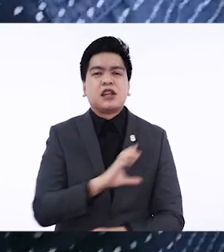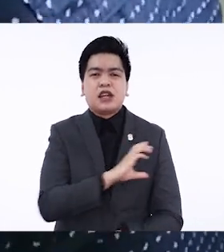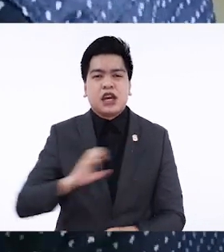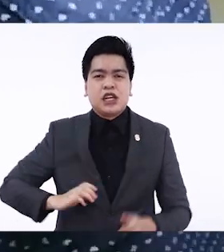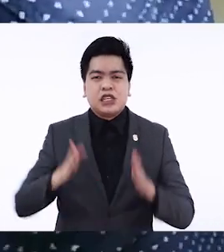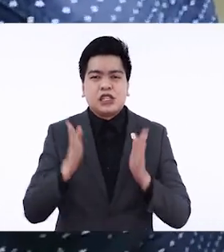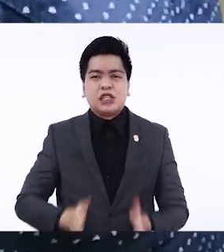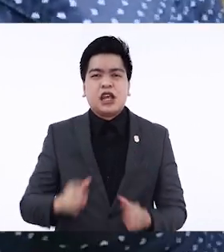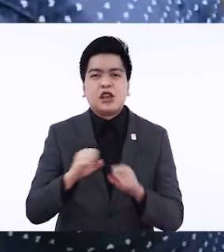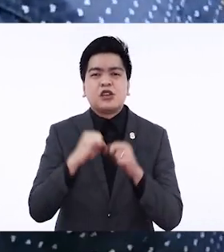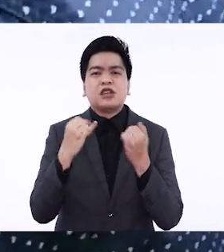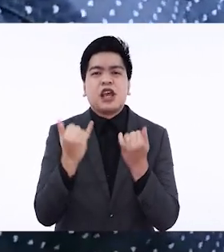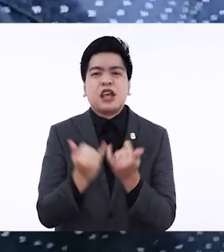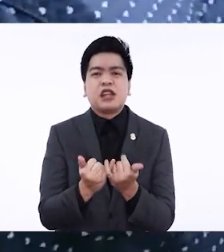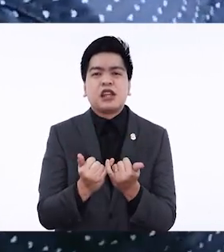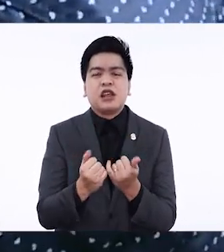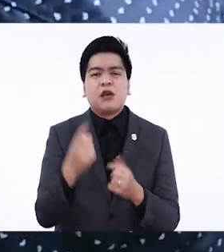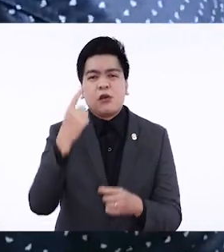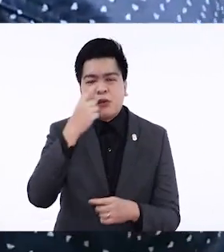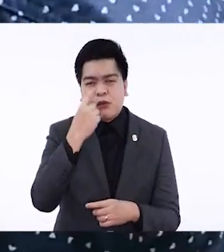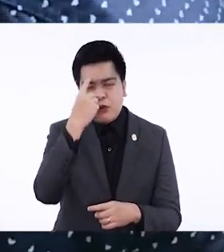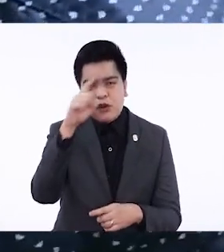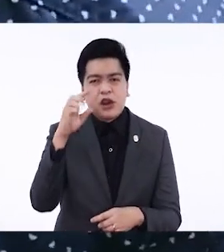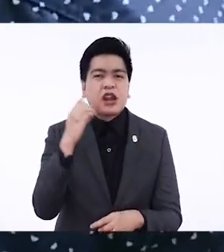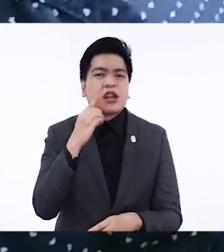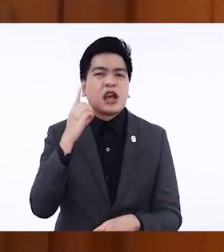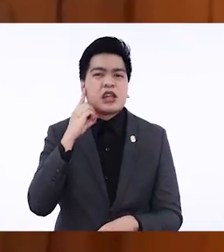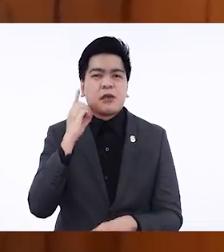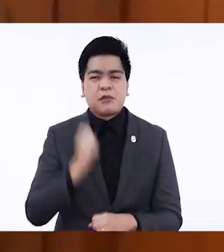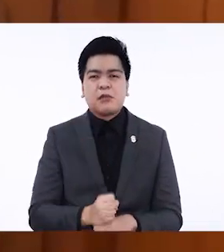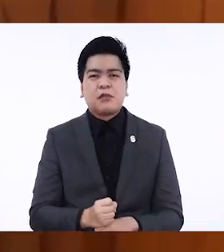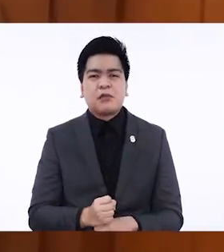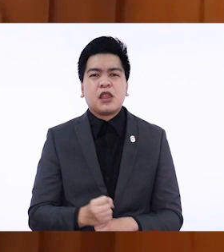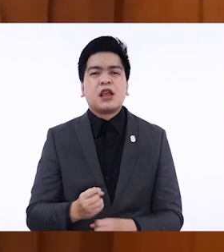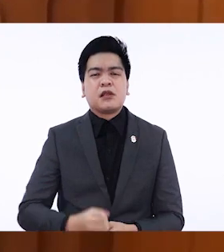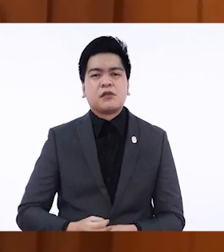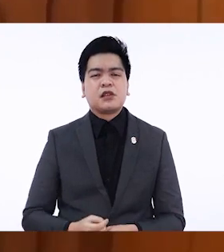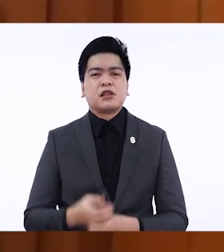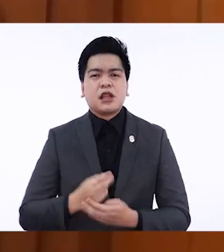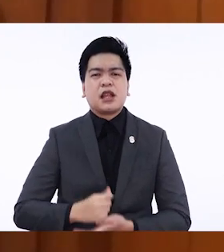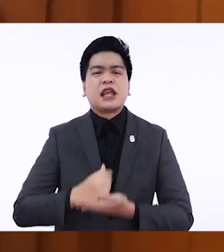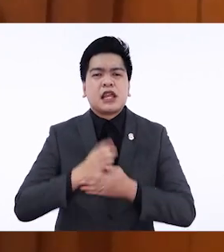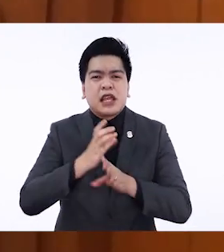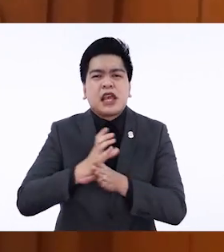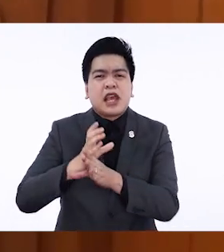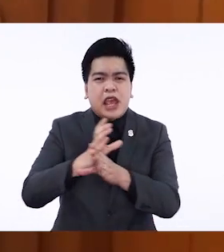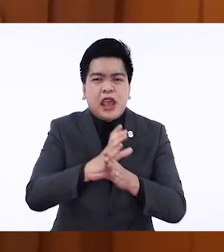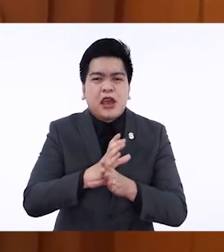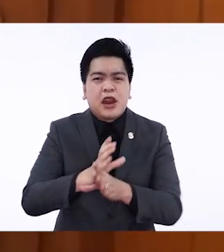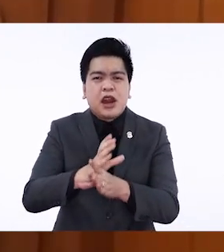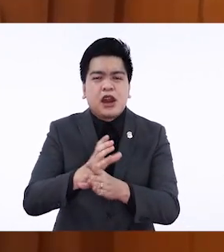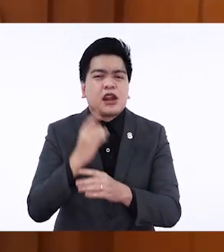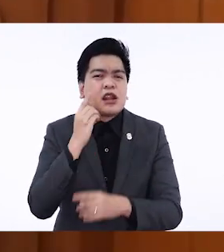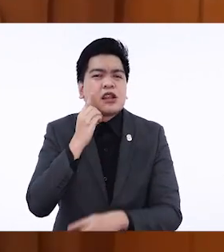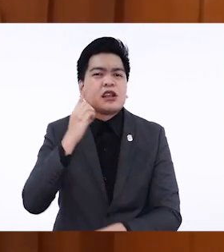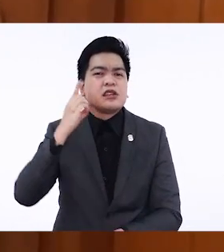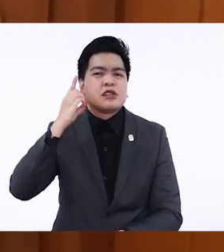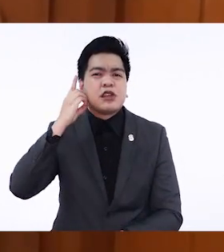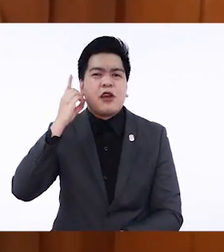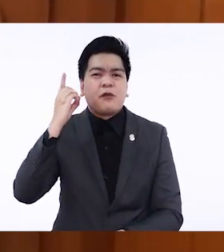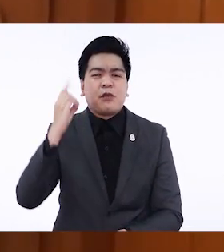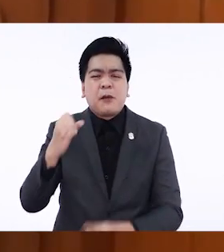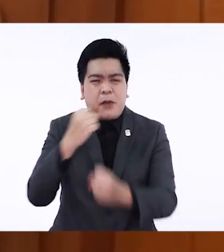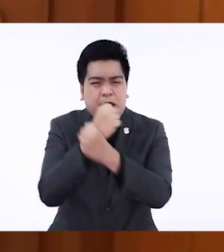Christian Society for the Deaf, na kung saan lalong ipinadarama sa mga kapatid nating kabilang sa CSD